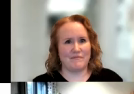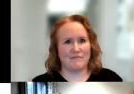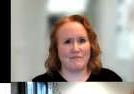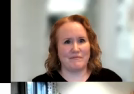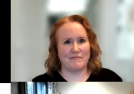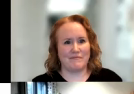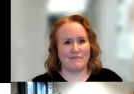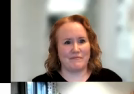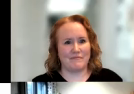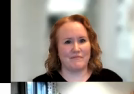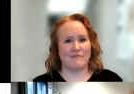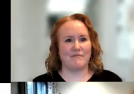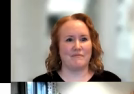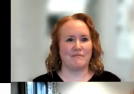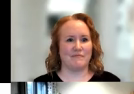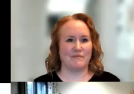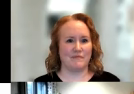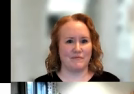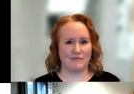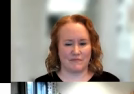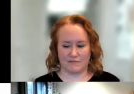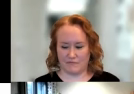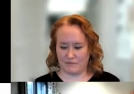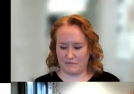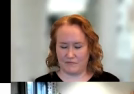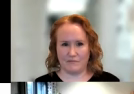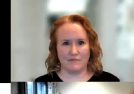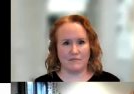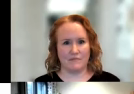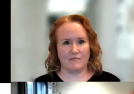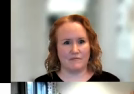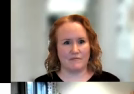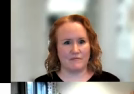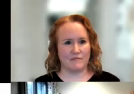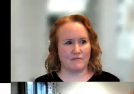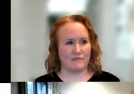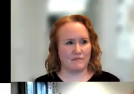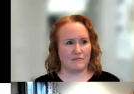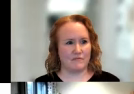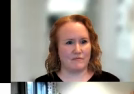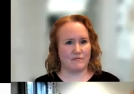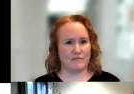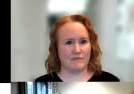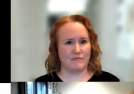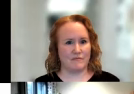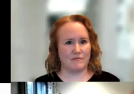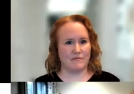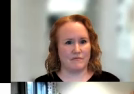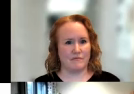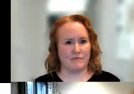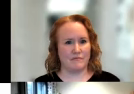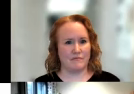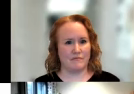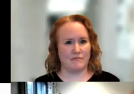testet deg gjennom. I punkt C så er det om tilbakemeldingsfunksjon. Jeg skal si litt mer om hvert punkt senere, så nå går det bare raskt gjennom. Punkt C